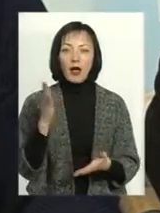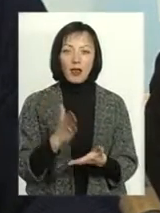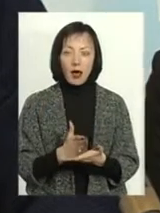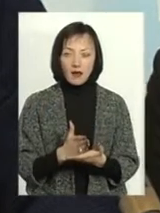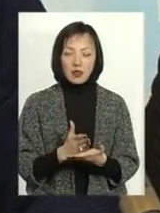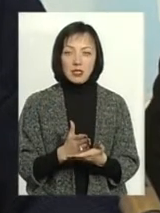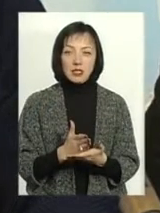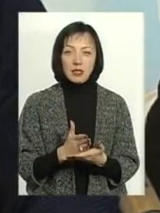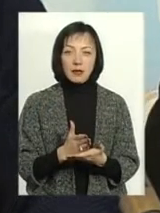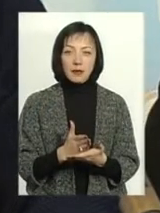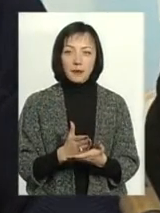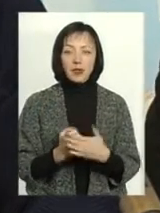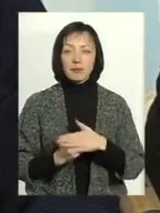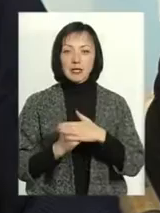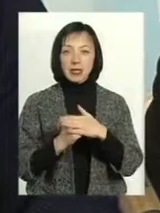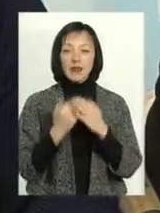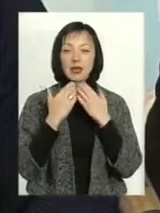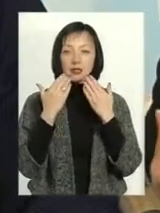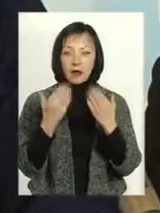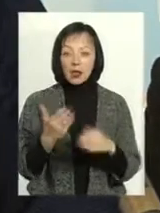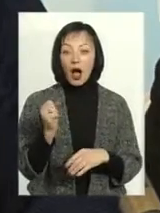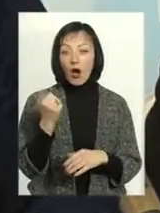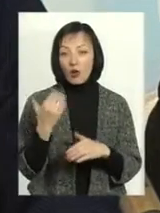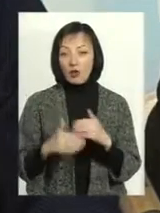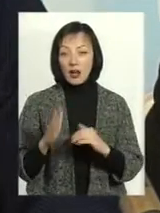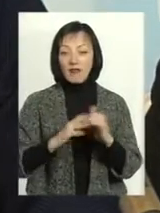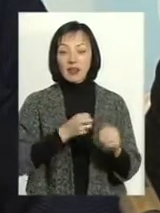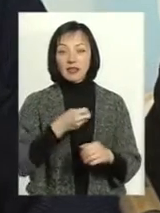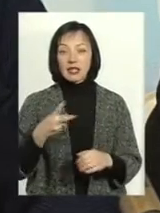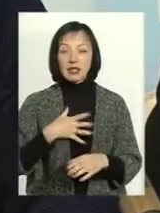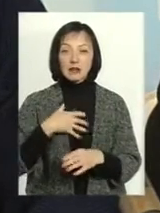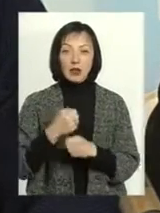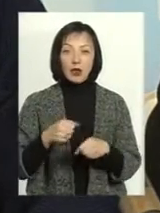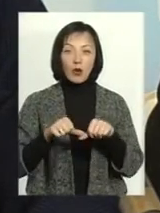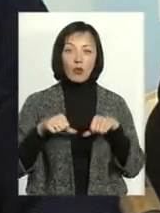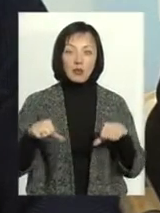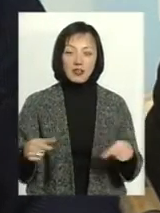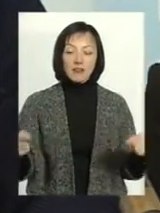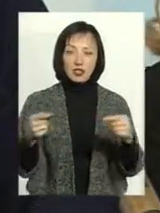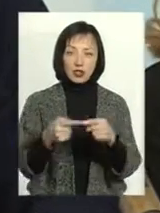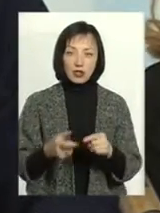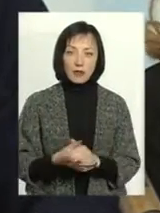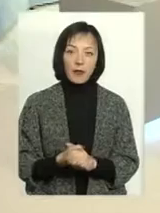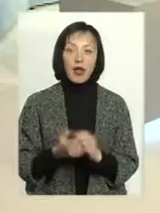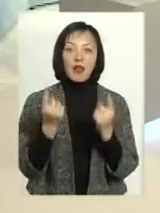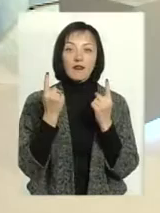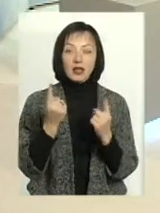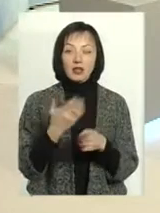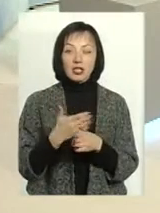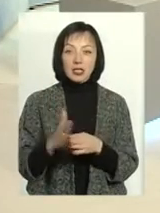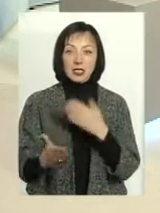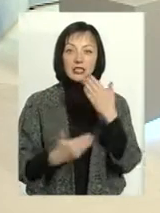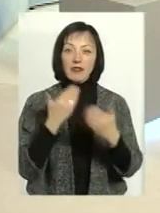там підстав для звернення, а вже кваліфікаційна дисциплінарна комісія визначає. Левова частина звернень